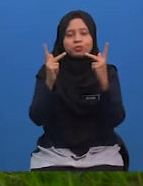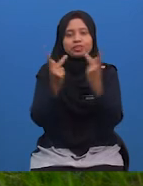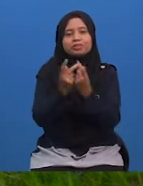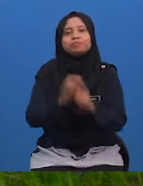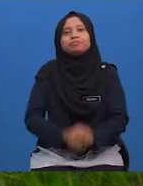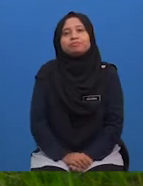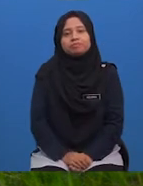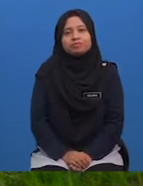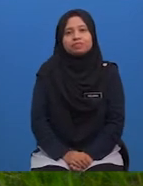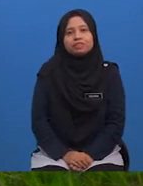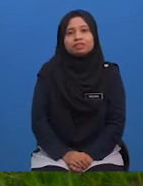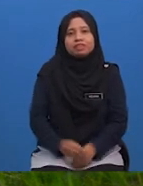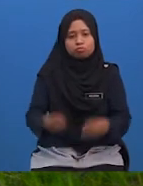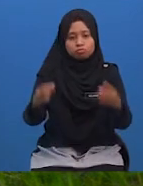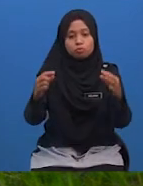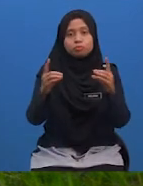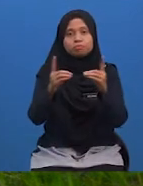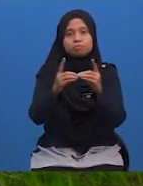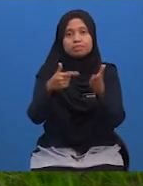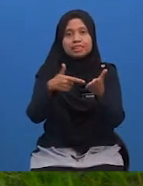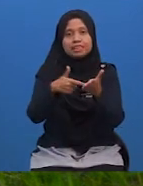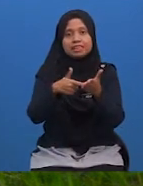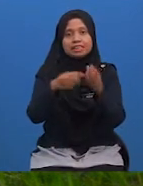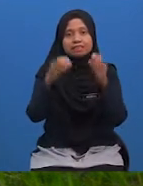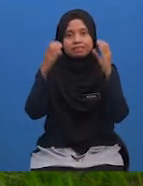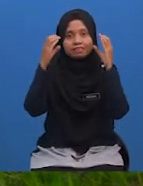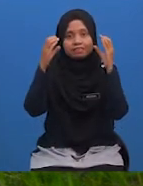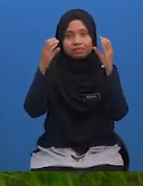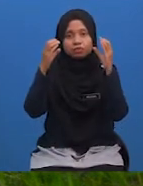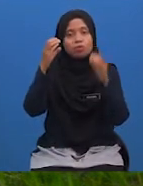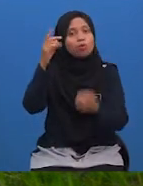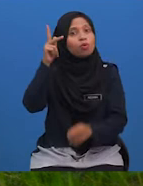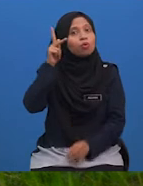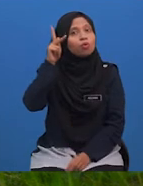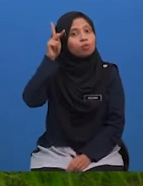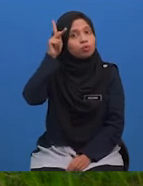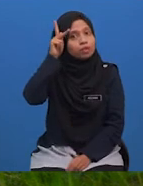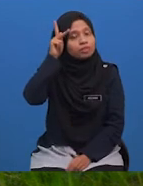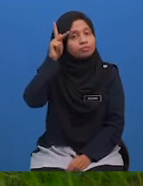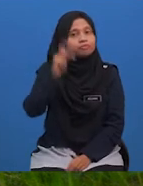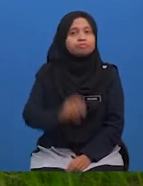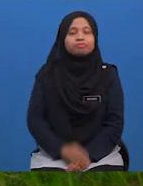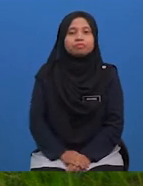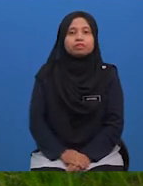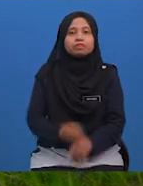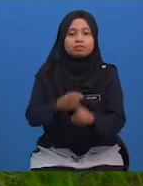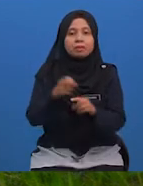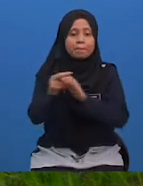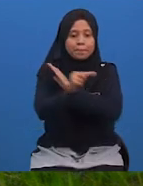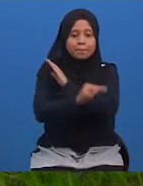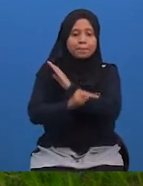tersayang. Bertemu kembali dengan Cikgu Kugan Ravindran dari Sekolah Kebangsaan Sendayan